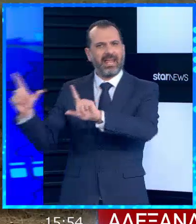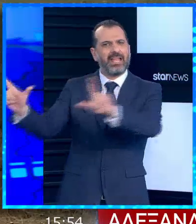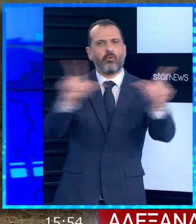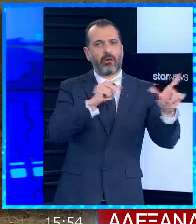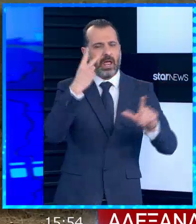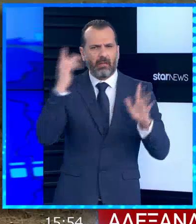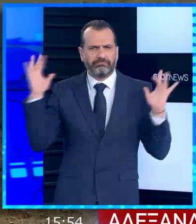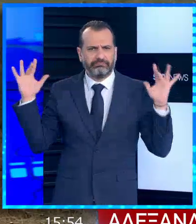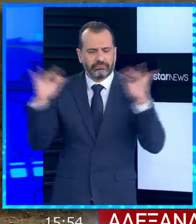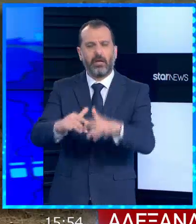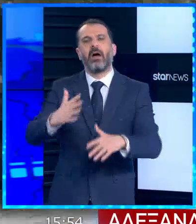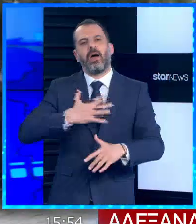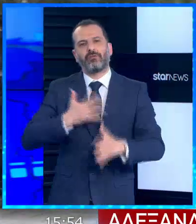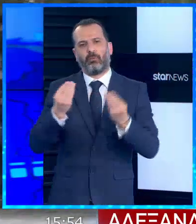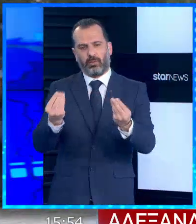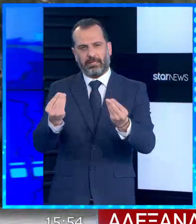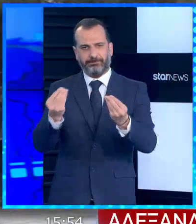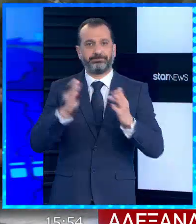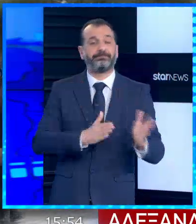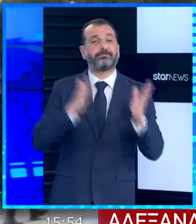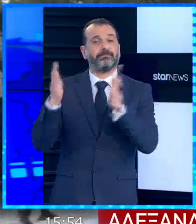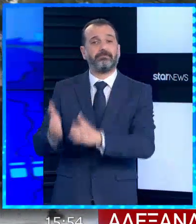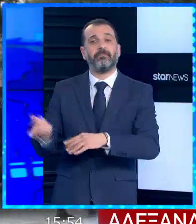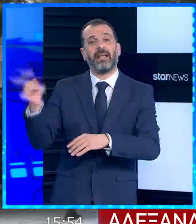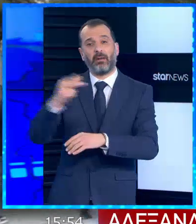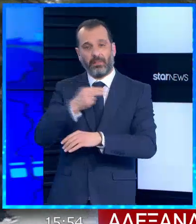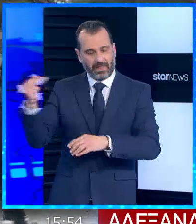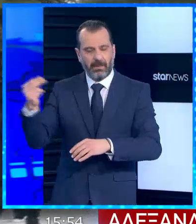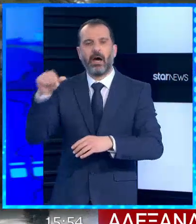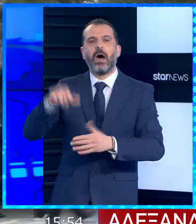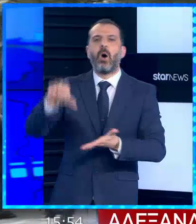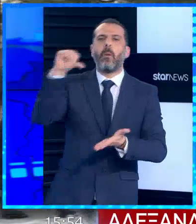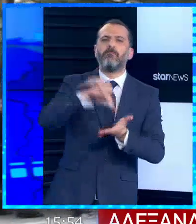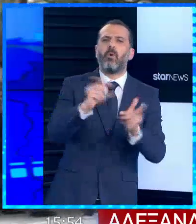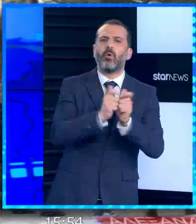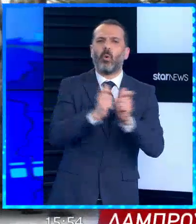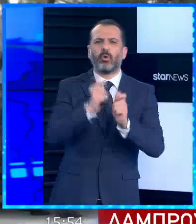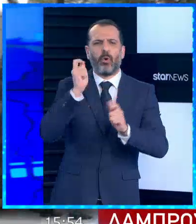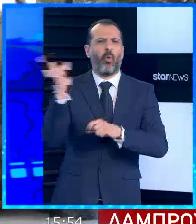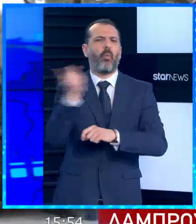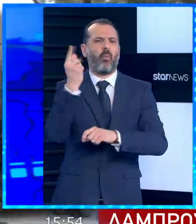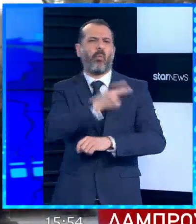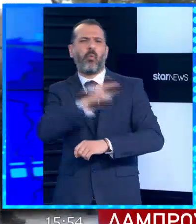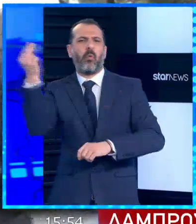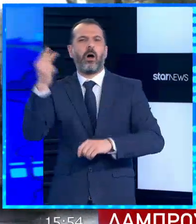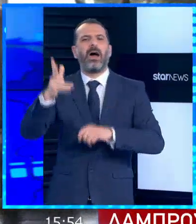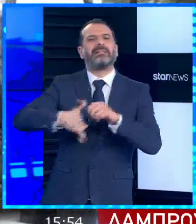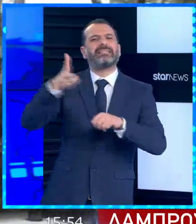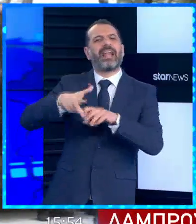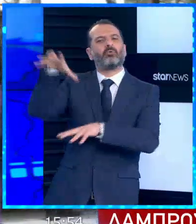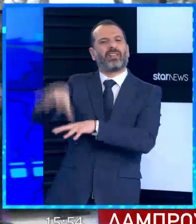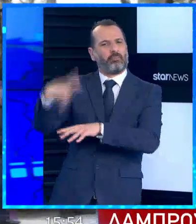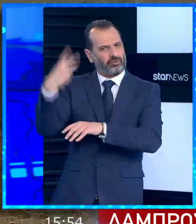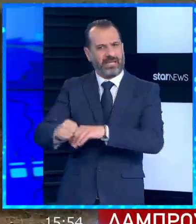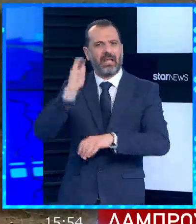κόσμος. Ευχαριστώ τον Αλέξανδρο Γίγο. Θα πάμε τώρα, κυρίες και κύριοι, στο Λιανοκλάδι, καθώς είναι συντετριμένοι οι κάτοικοι της περιοχής μετά την είδηση ότι ένα δικό τους